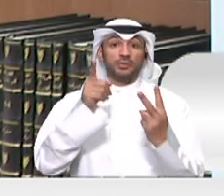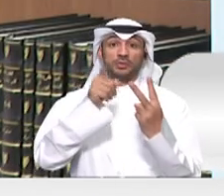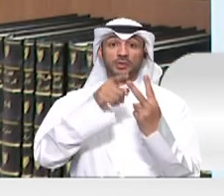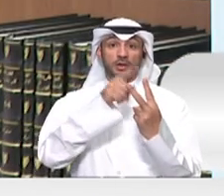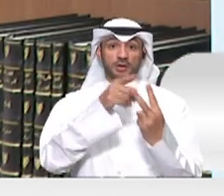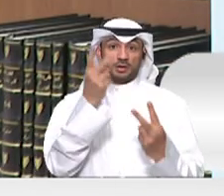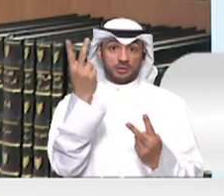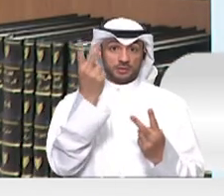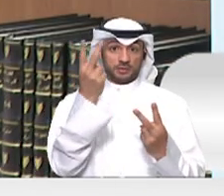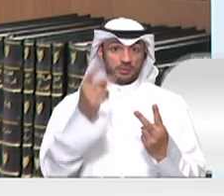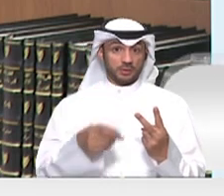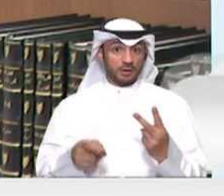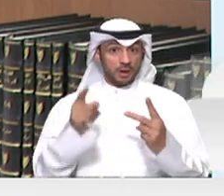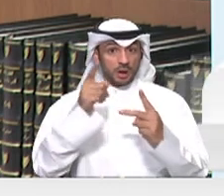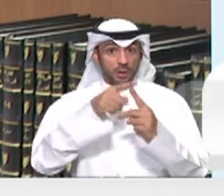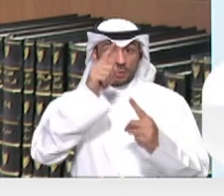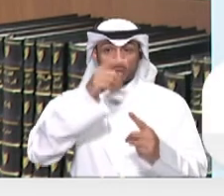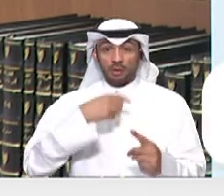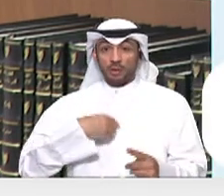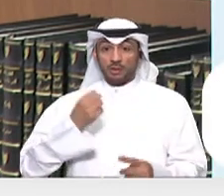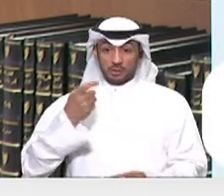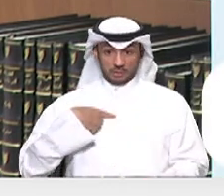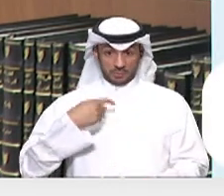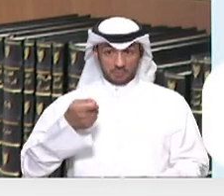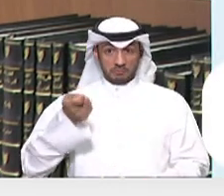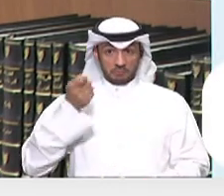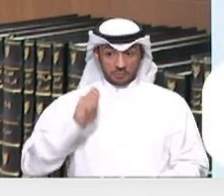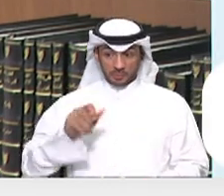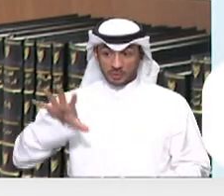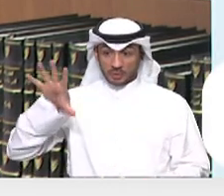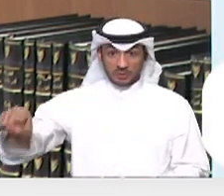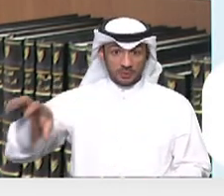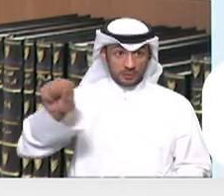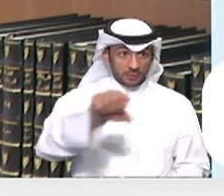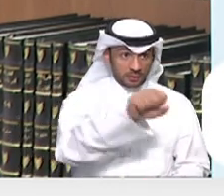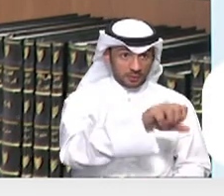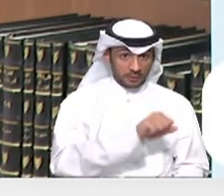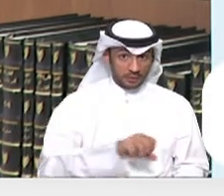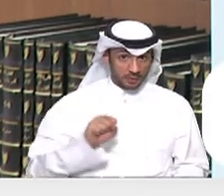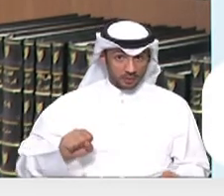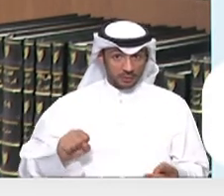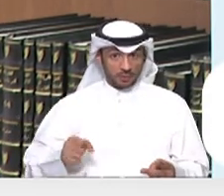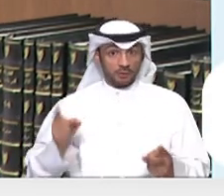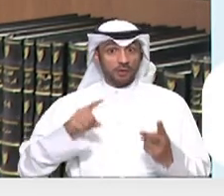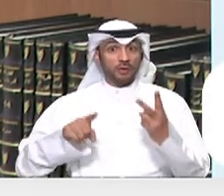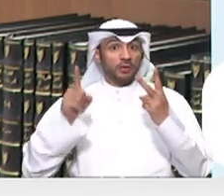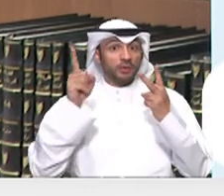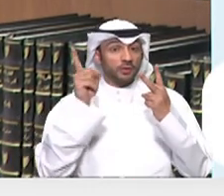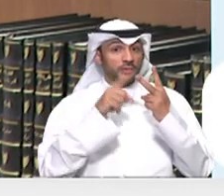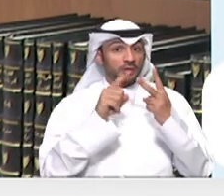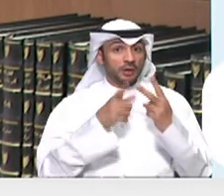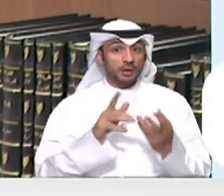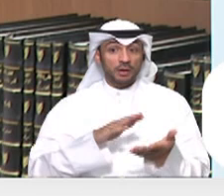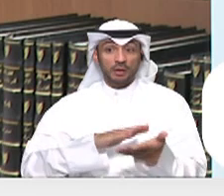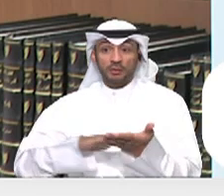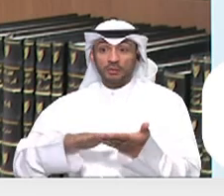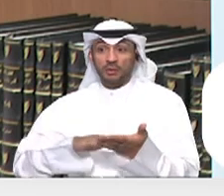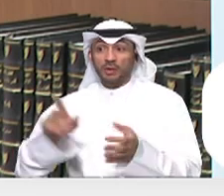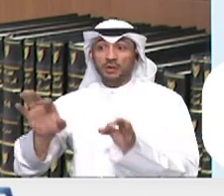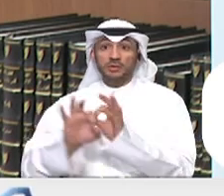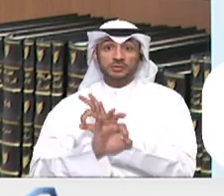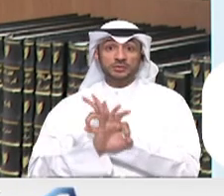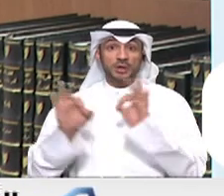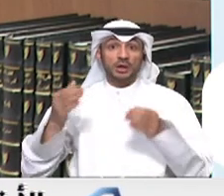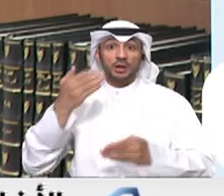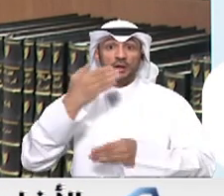رئيسيتين هو الاحتكار ورقم اثنين عدم وجود الاراضي الجاهزه